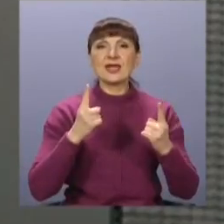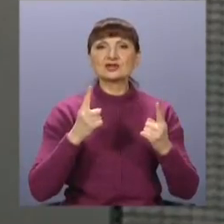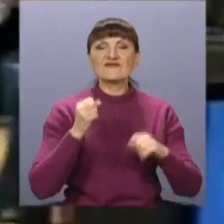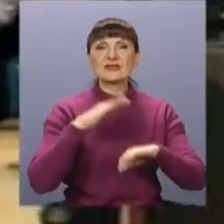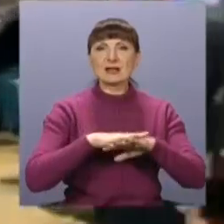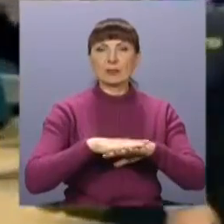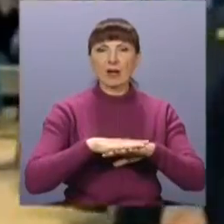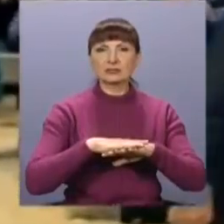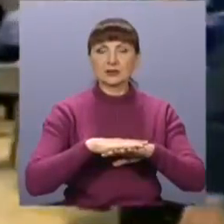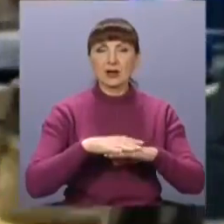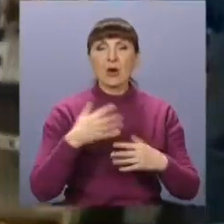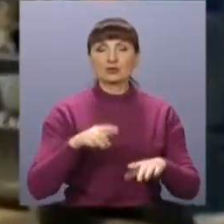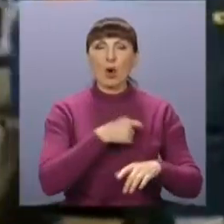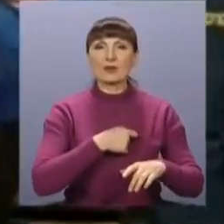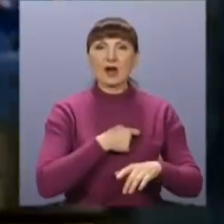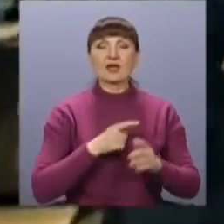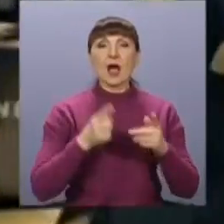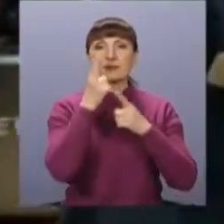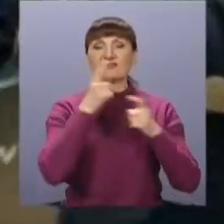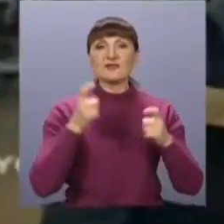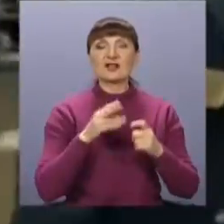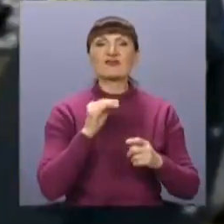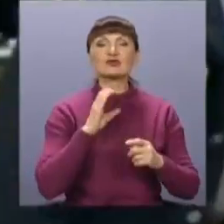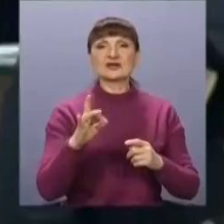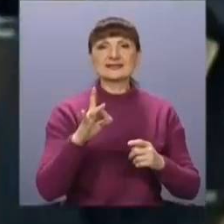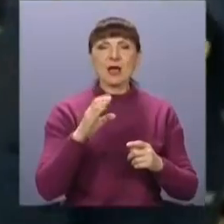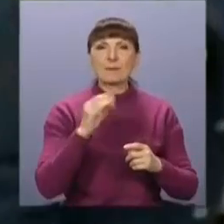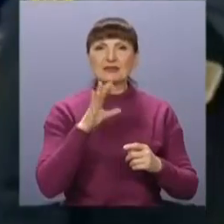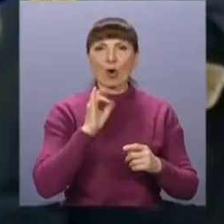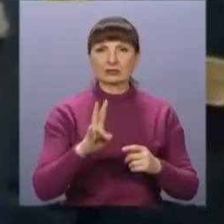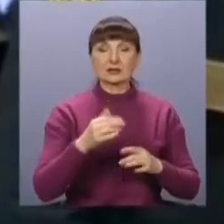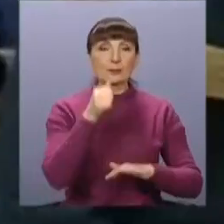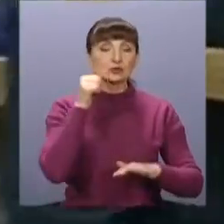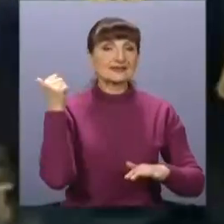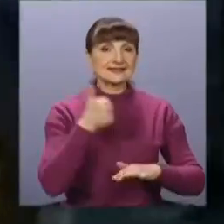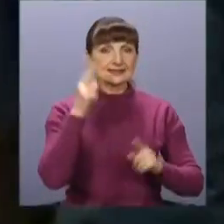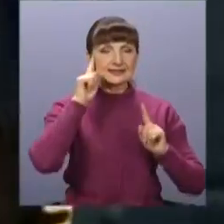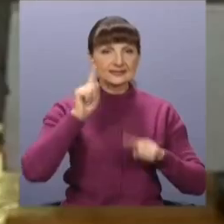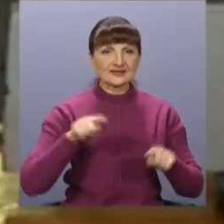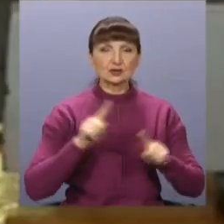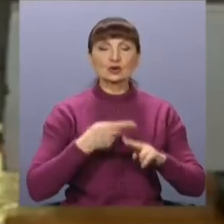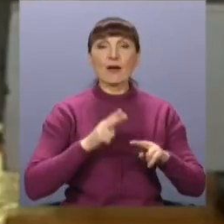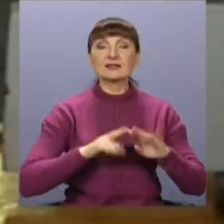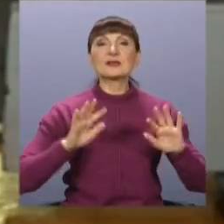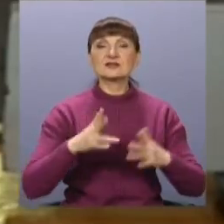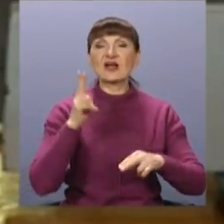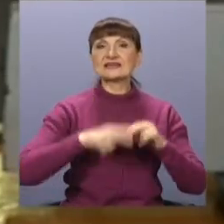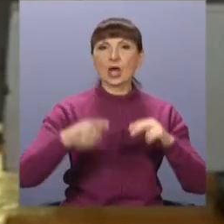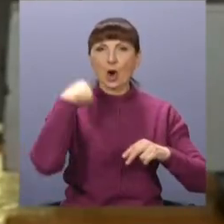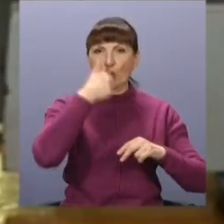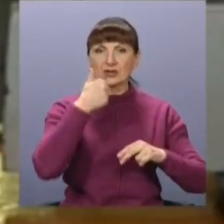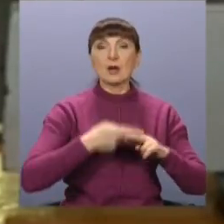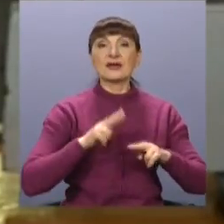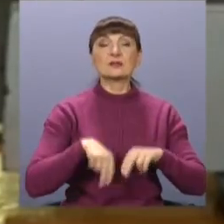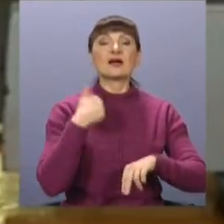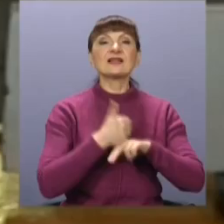финансовых деривативов объявил о запуске фьючерсов на bitcoin на прошлой неделе стало известно что это произойдет в конце года при этом